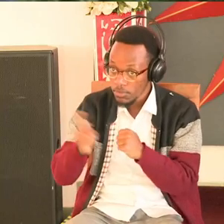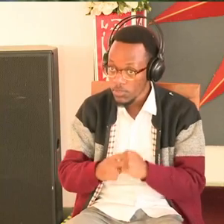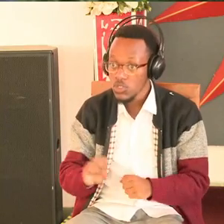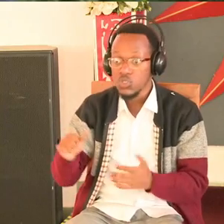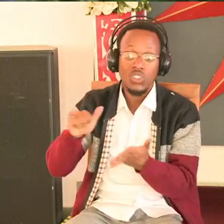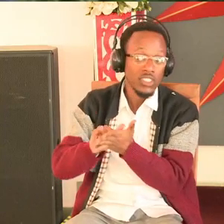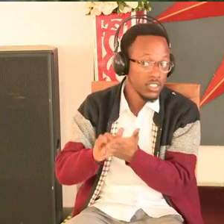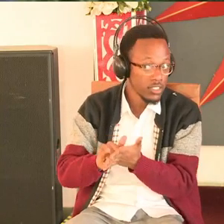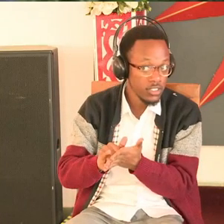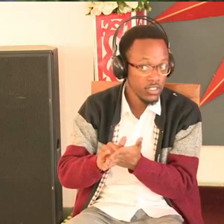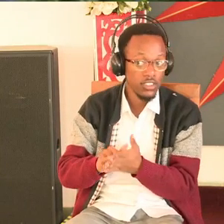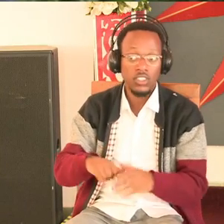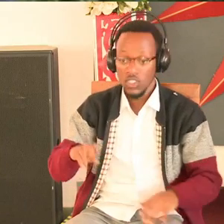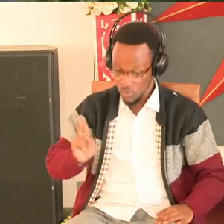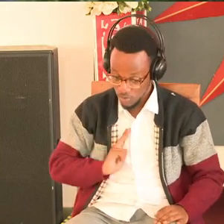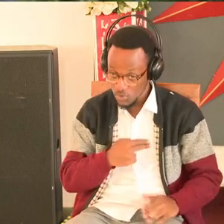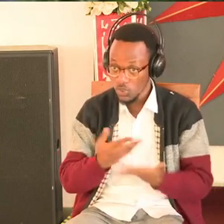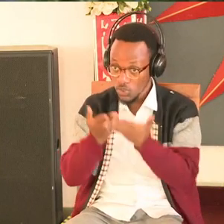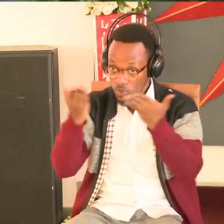muri Mateyo 17